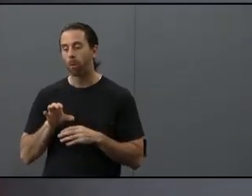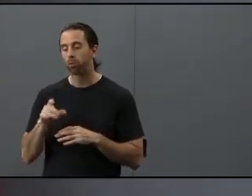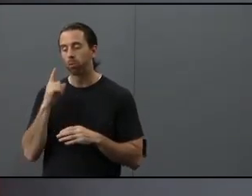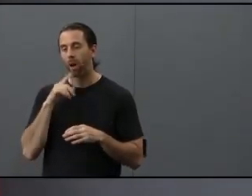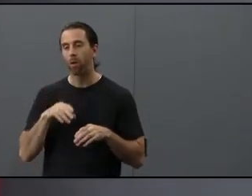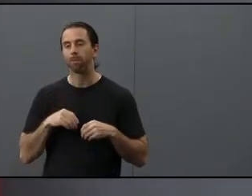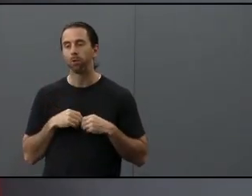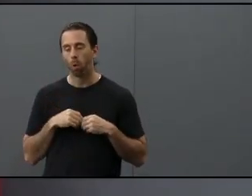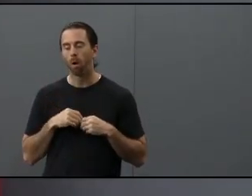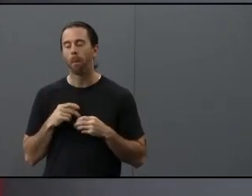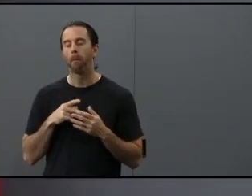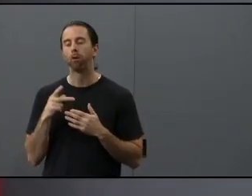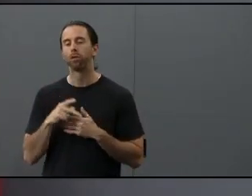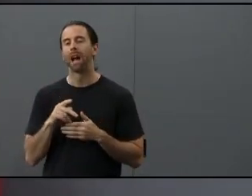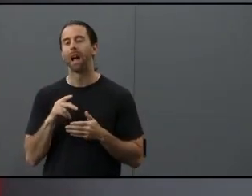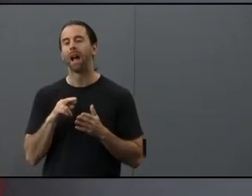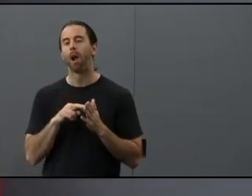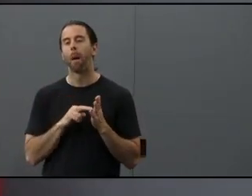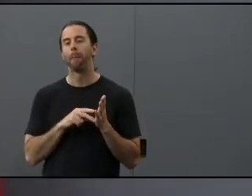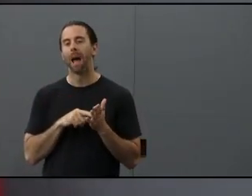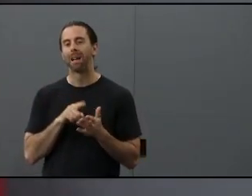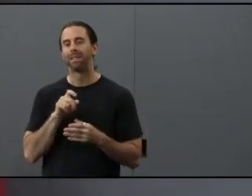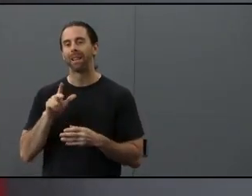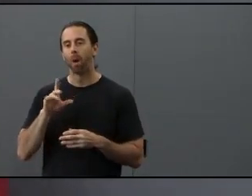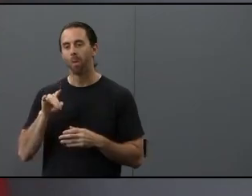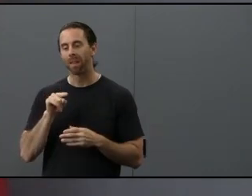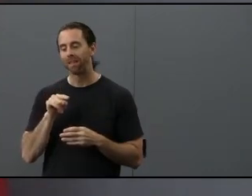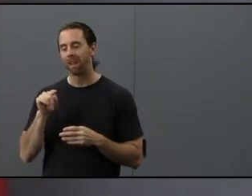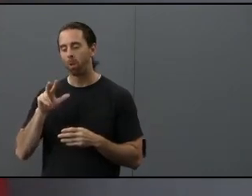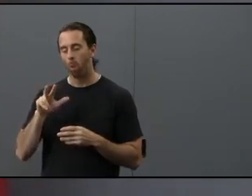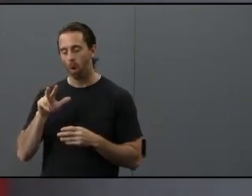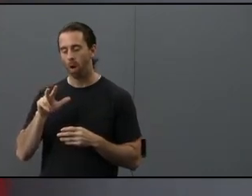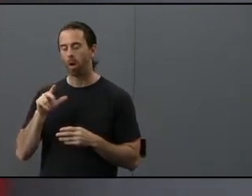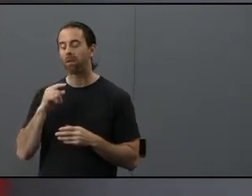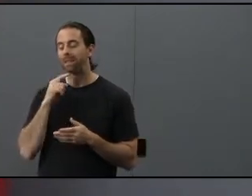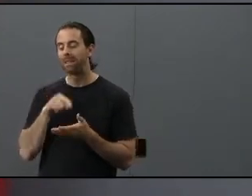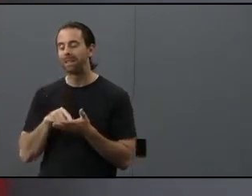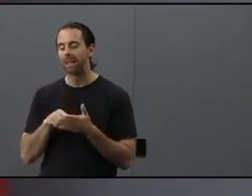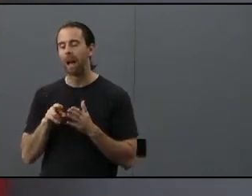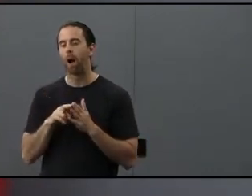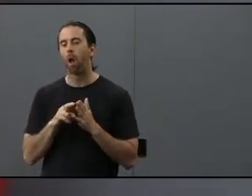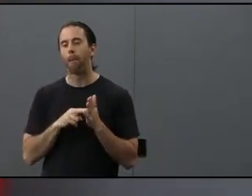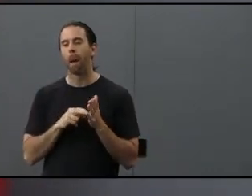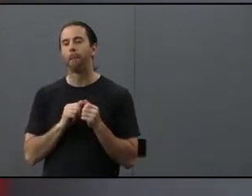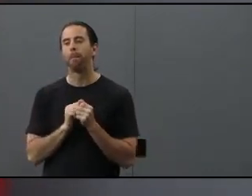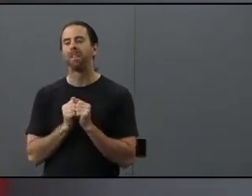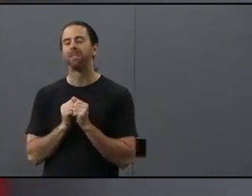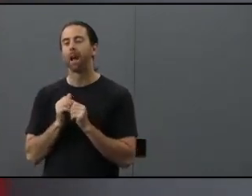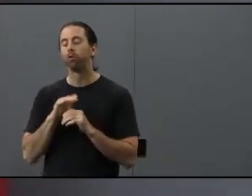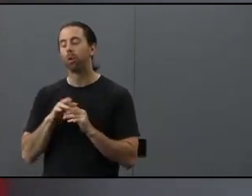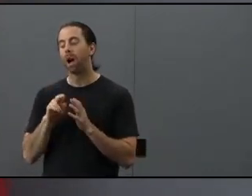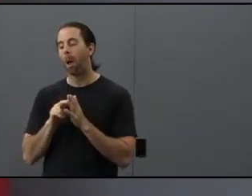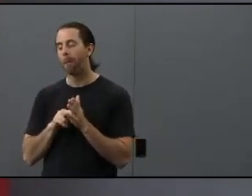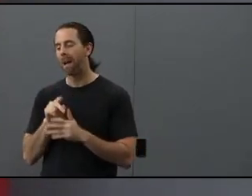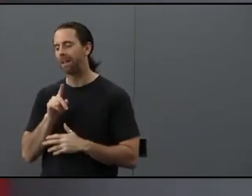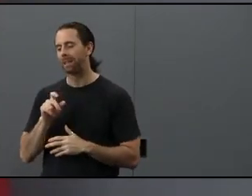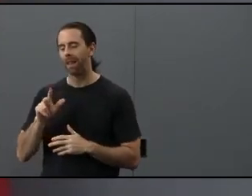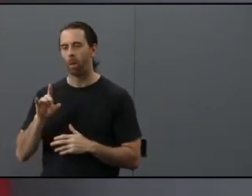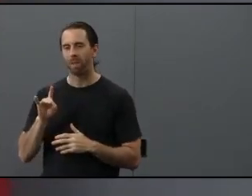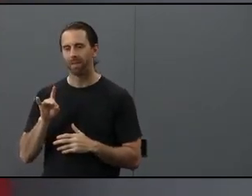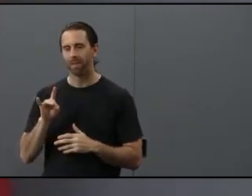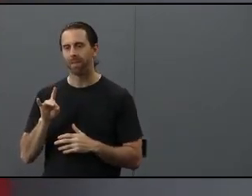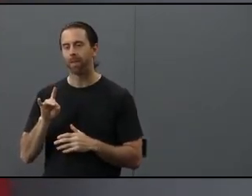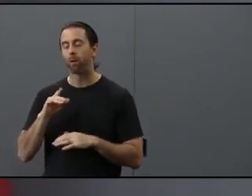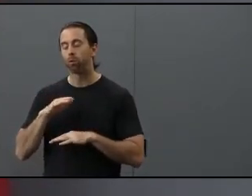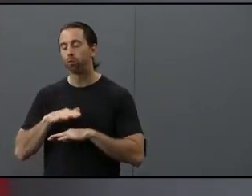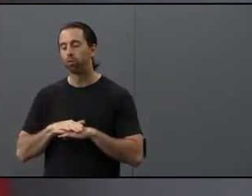adoption le projet de règlement numéro 138-3 intitulé règlement modifiant le règlement numéro 138